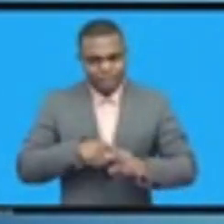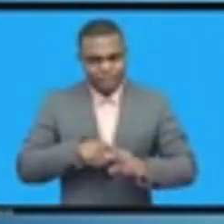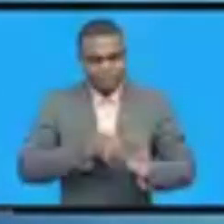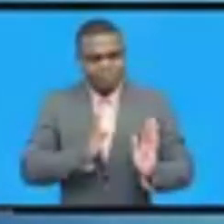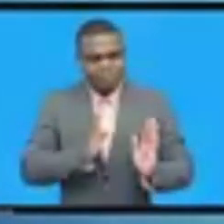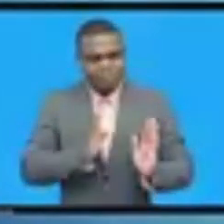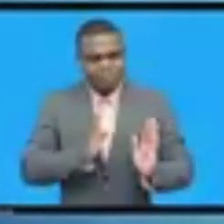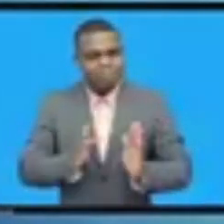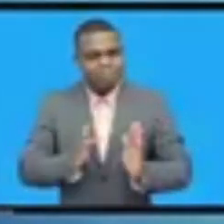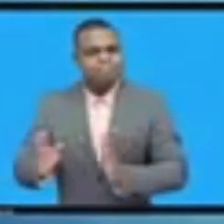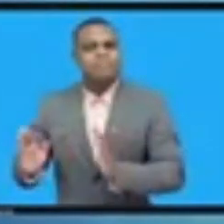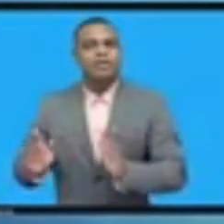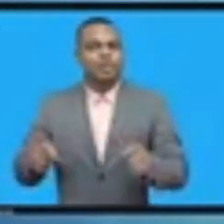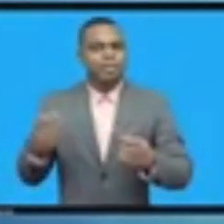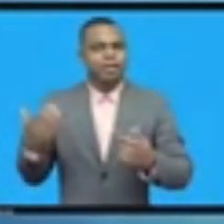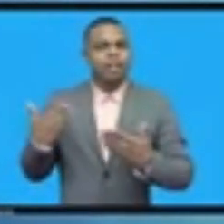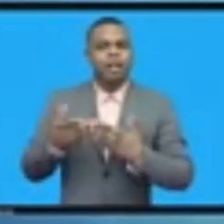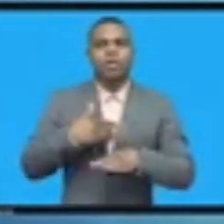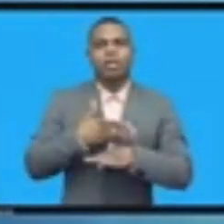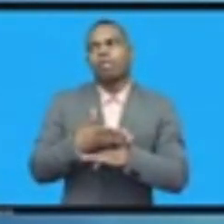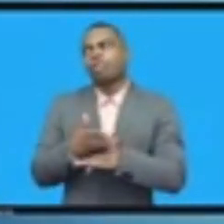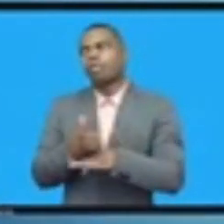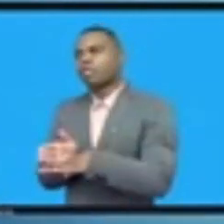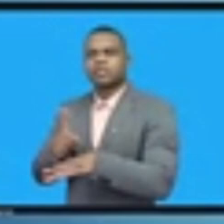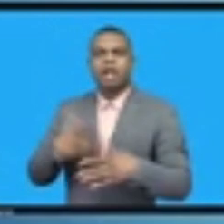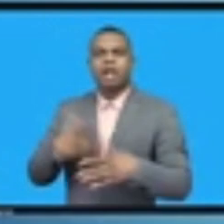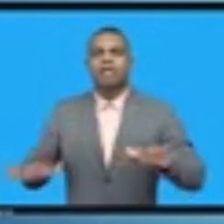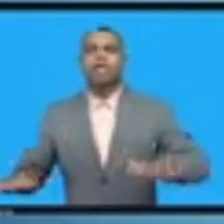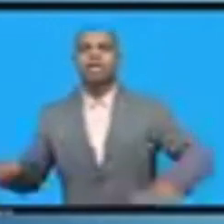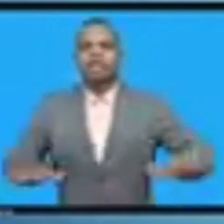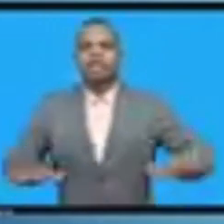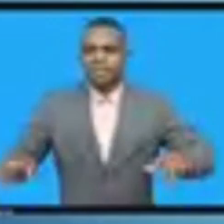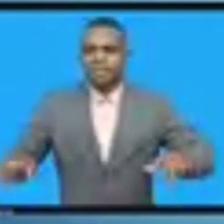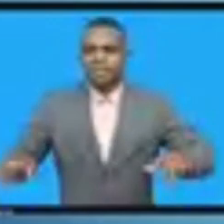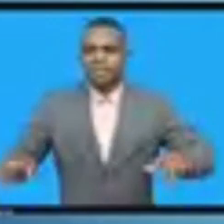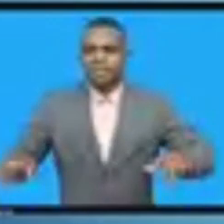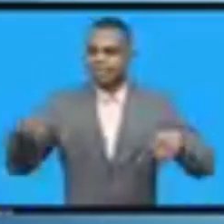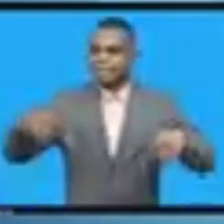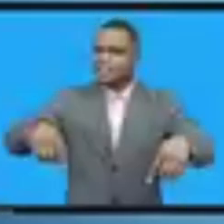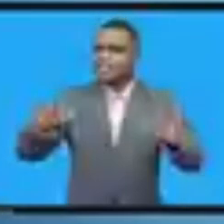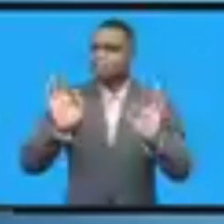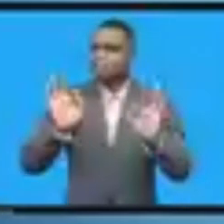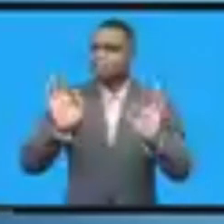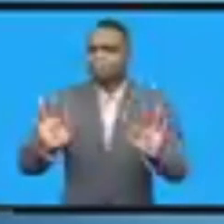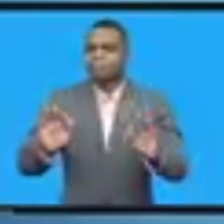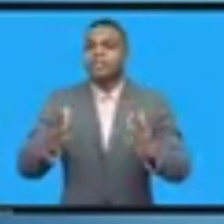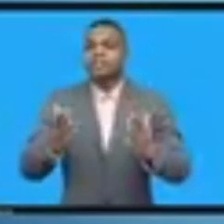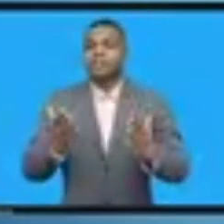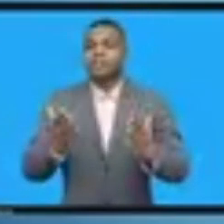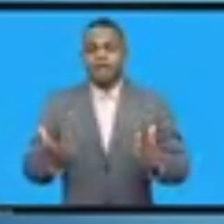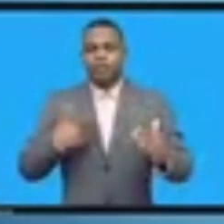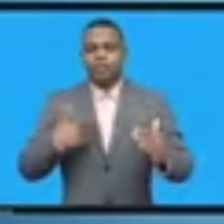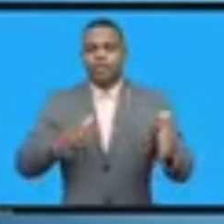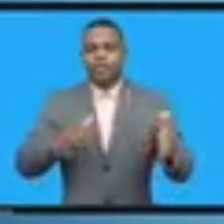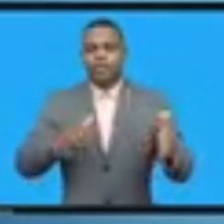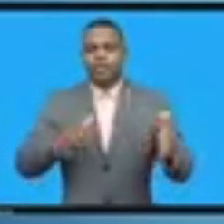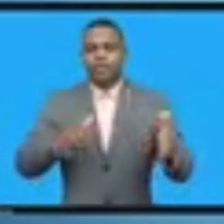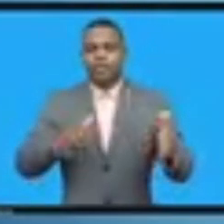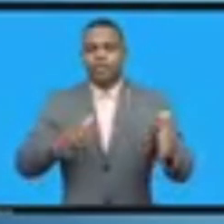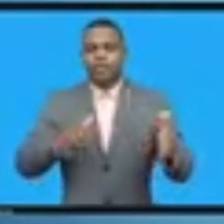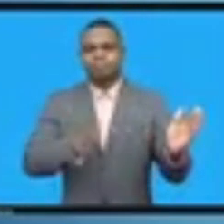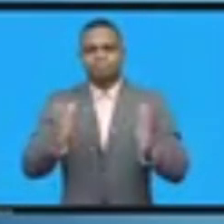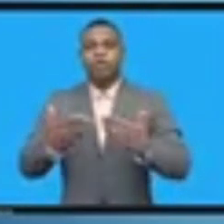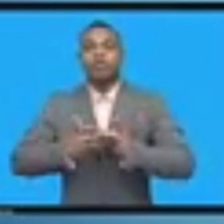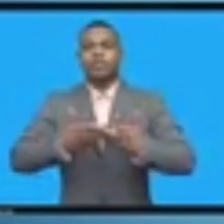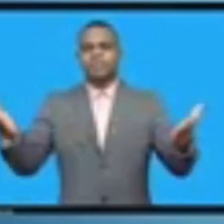我们会有来自多利相方的不同团体的代表，请各位就坐。我来